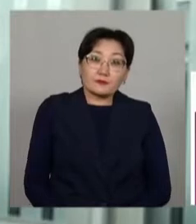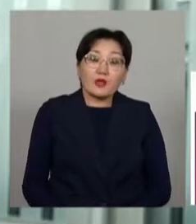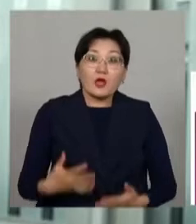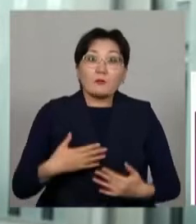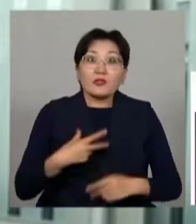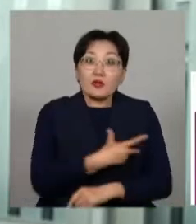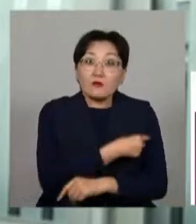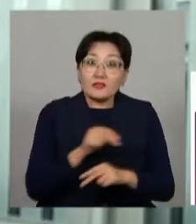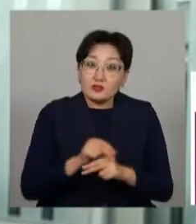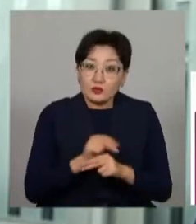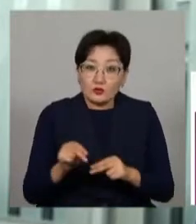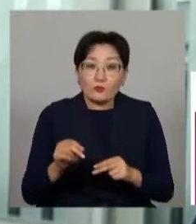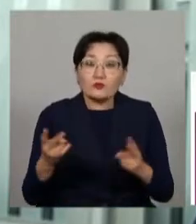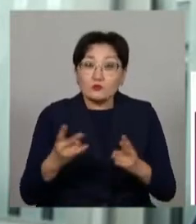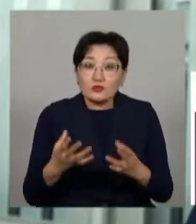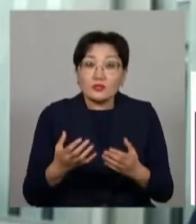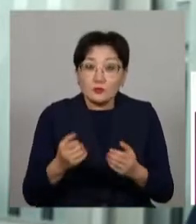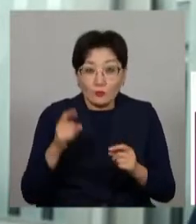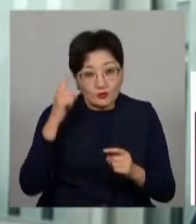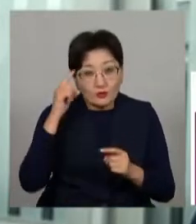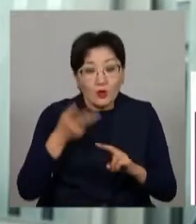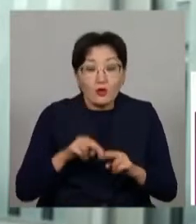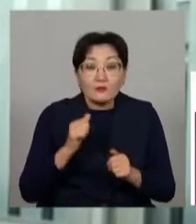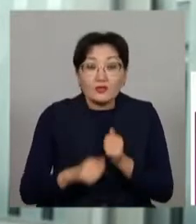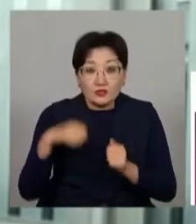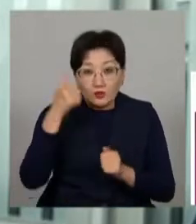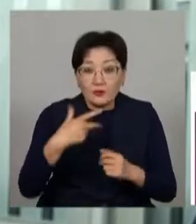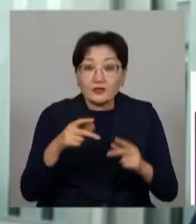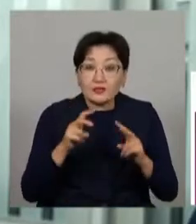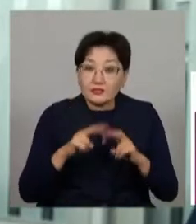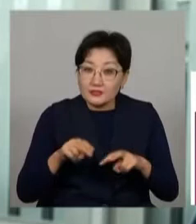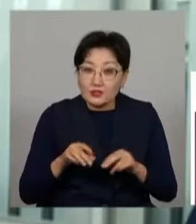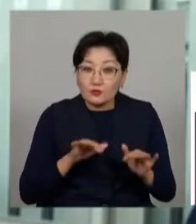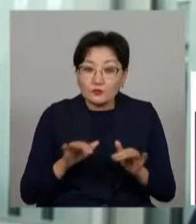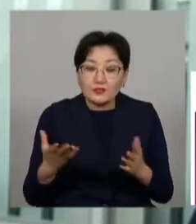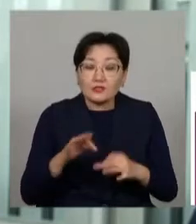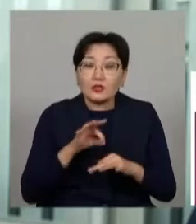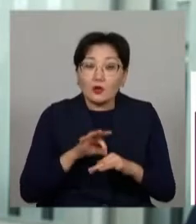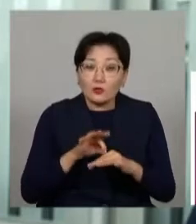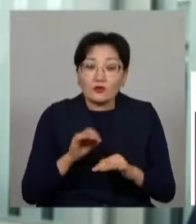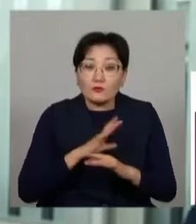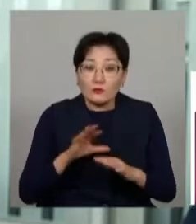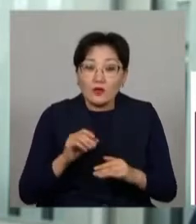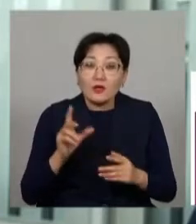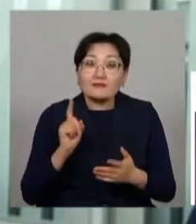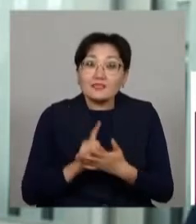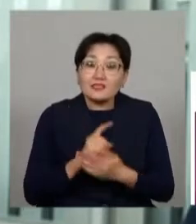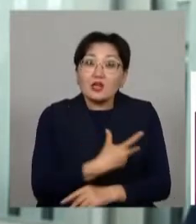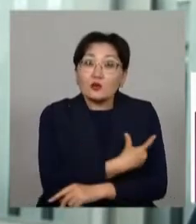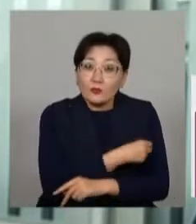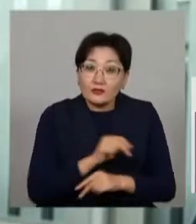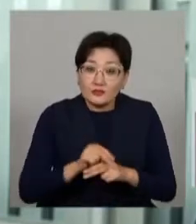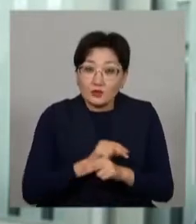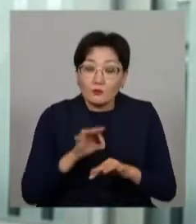Мен вакцина егу керек деп ойлайым. Себебі бұл жылдар бойы тексерілген әдіс. Қандай ауру болмасын, екпеге жүгінетін едік қой.